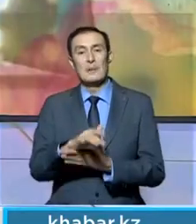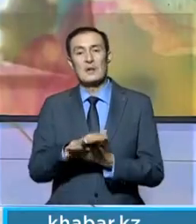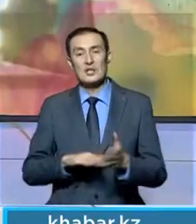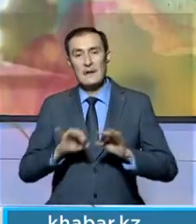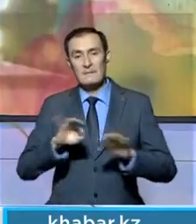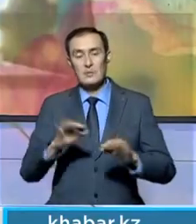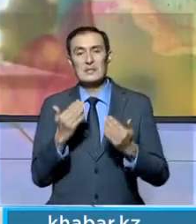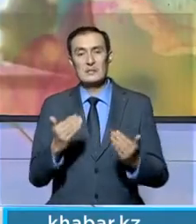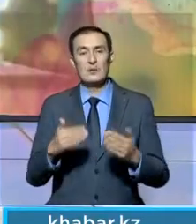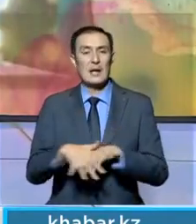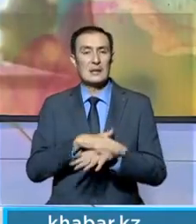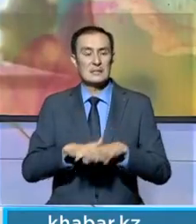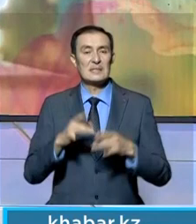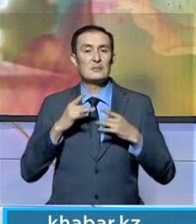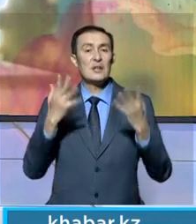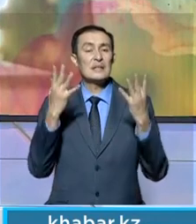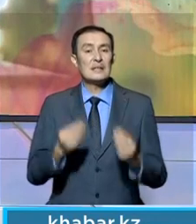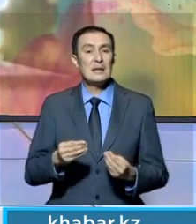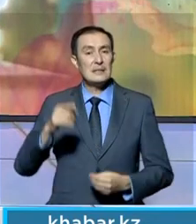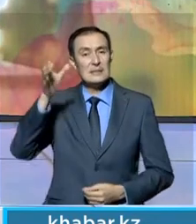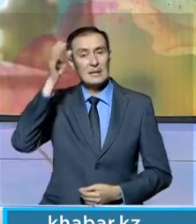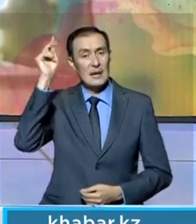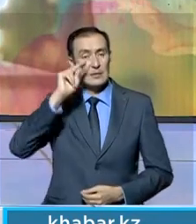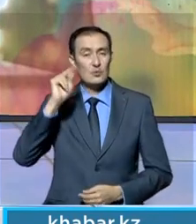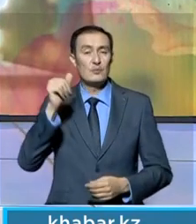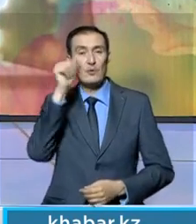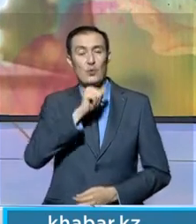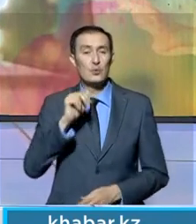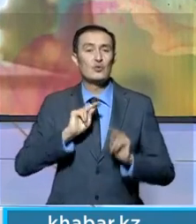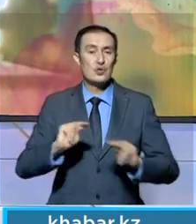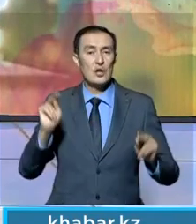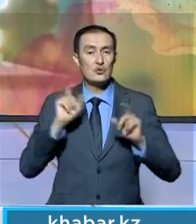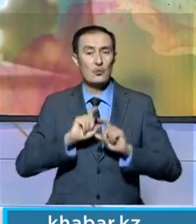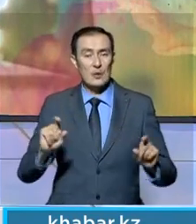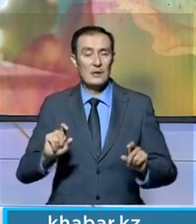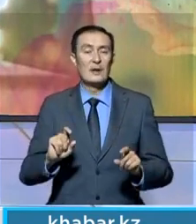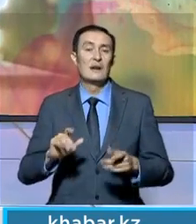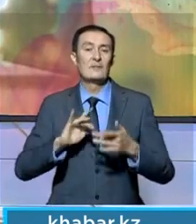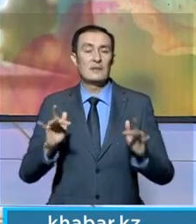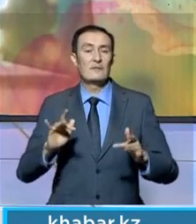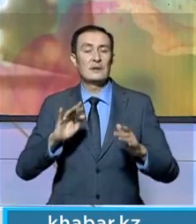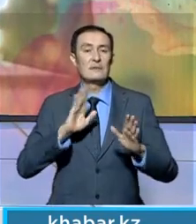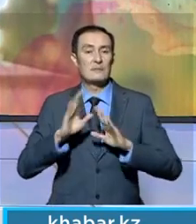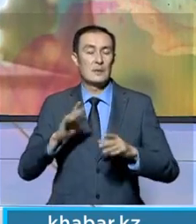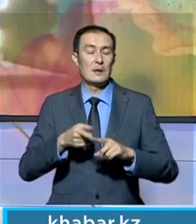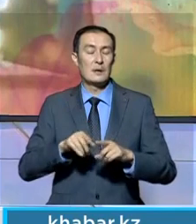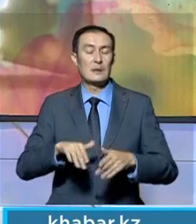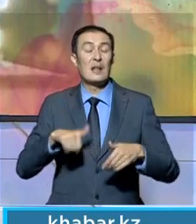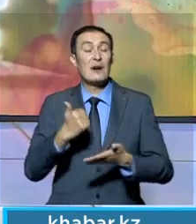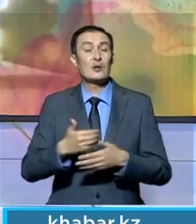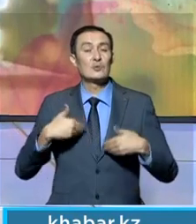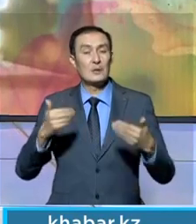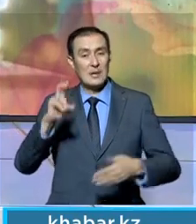Продолжаем выпуск. Сегодня казахстанцы отмечают День знаний. С началом учебного года учителей и школьников на своей странице в Инстаграме поздравил